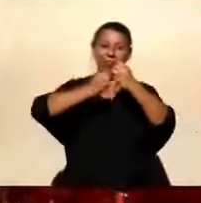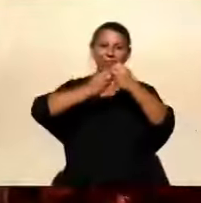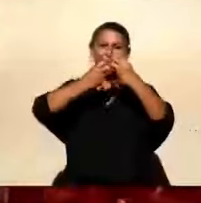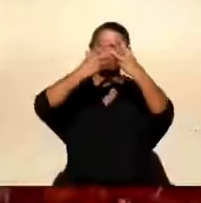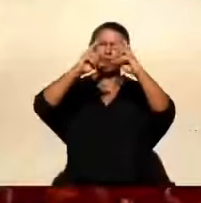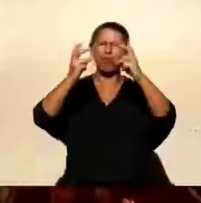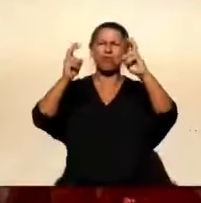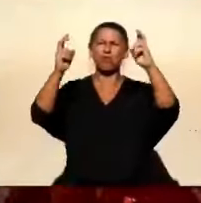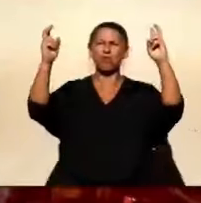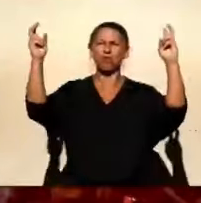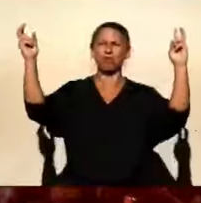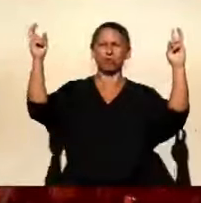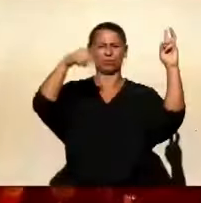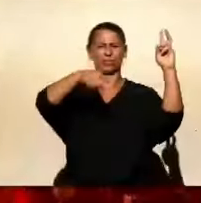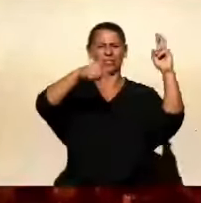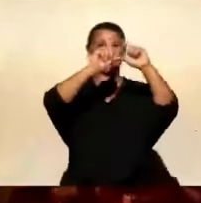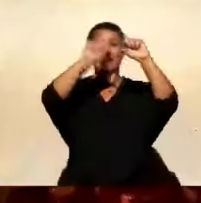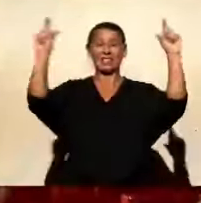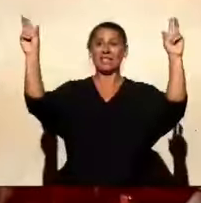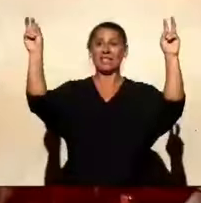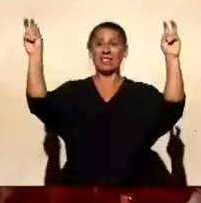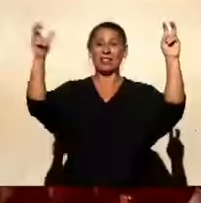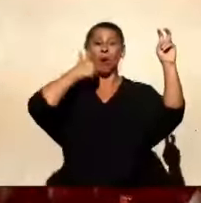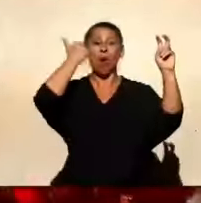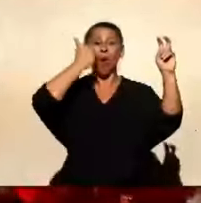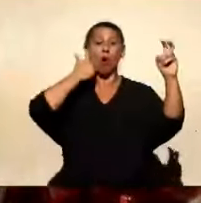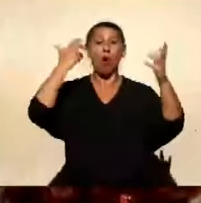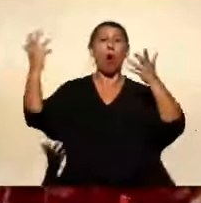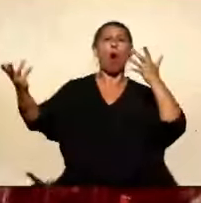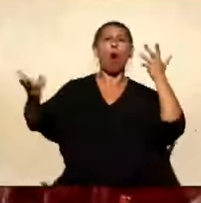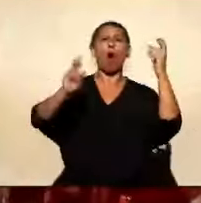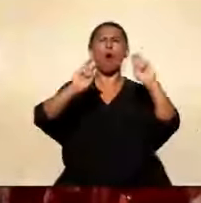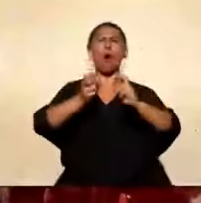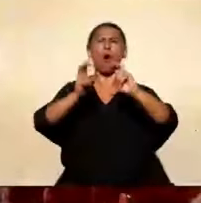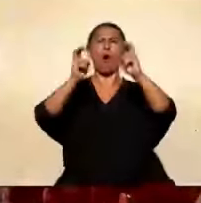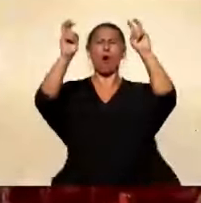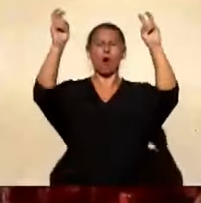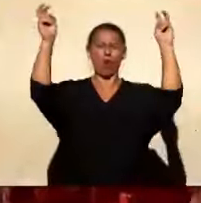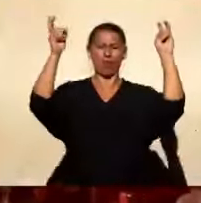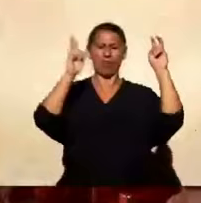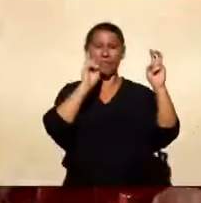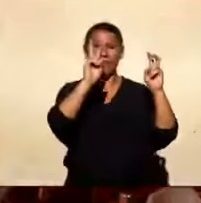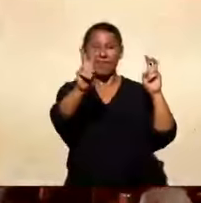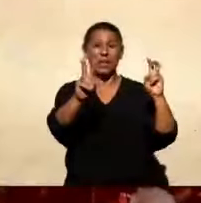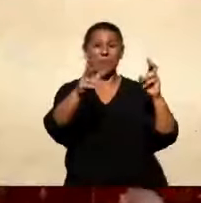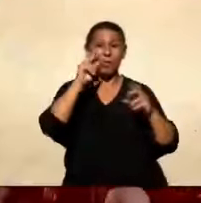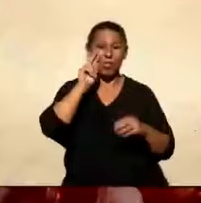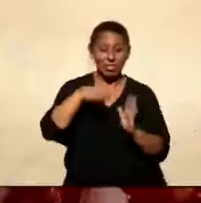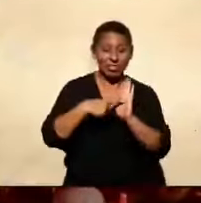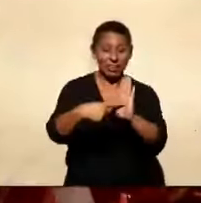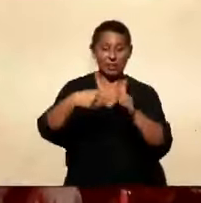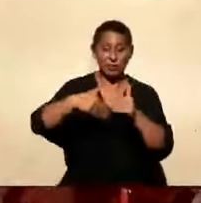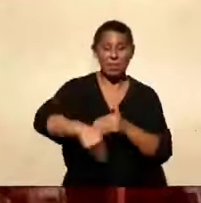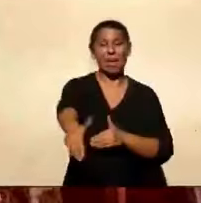ΓΝΕ, τα συνθήματά, τις κόκκινες φλόγες που ανάβουν και δείχνουν το μέλλον.